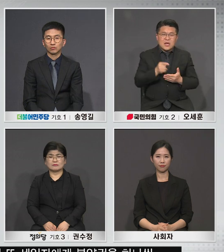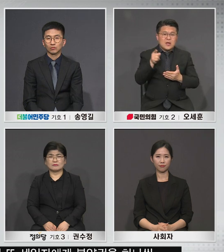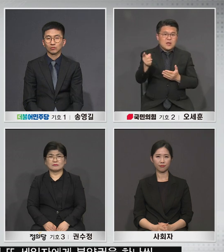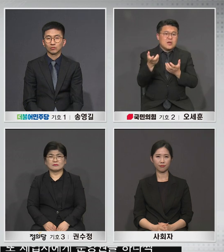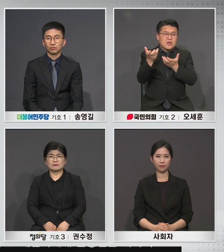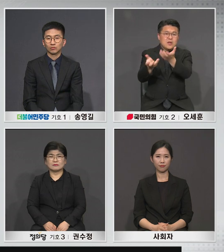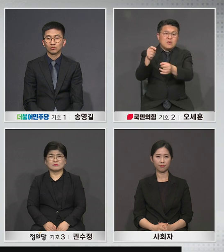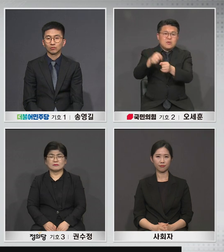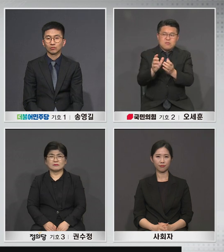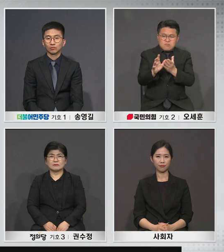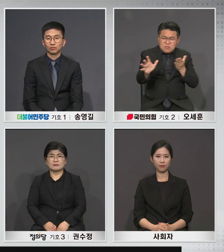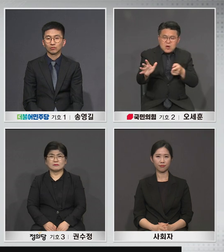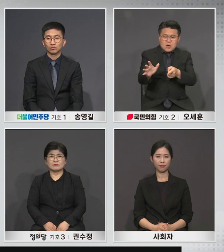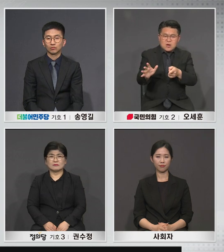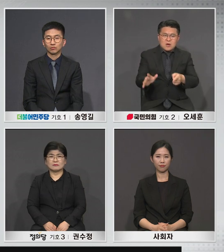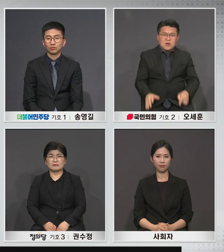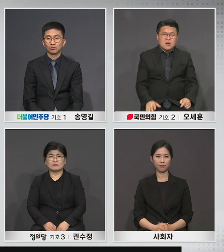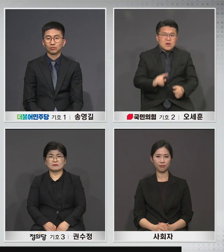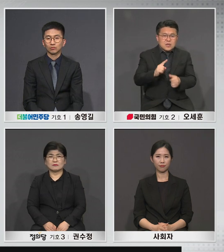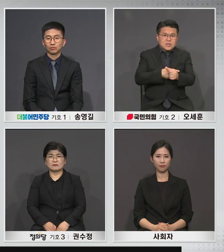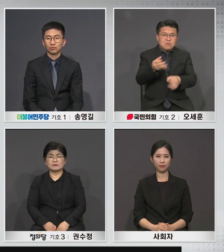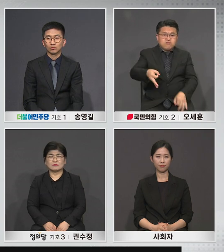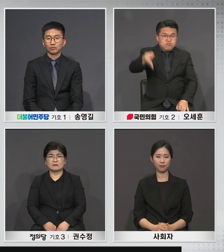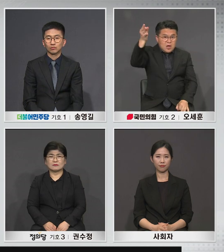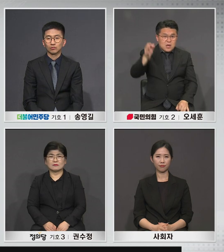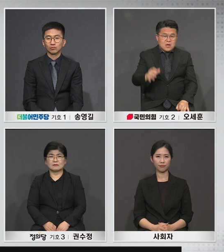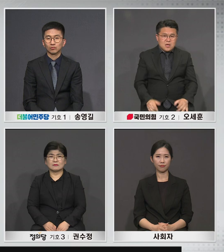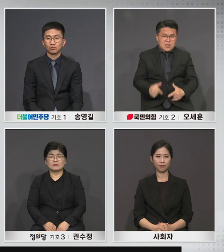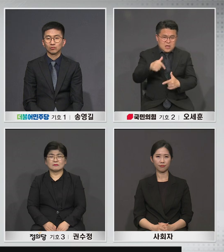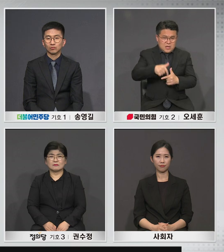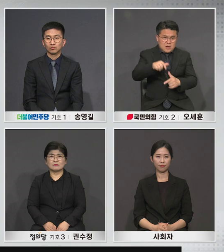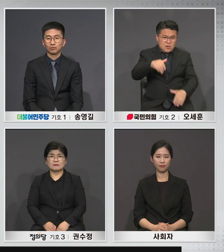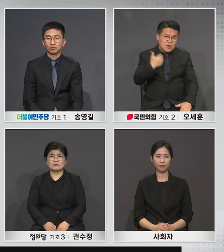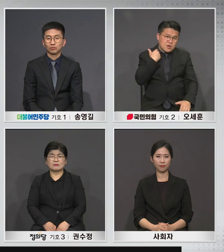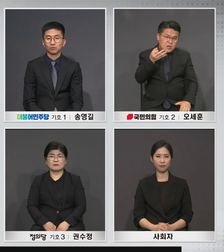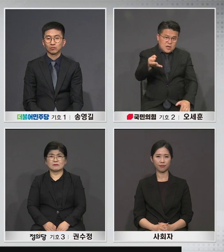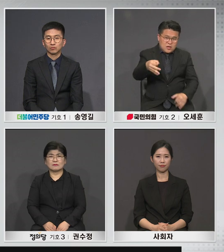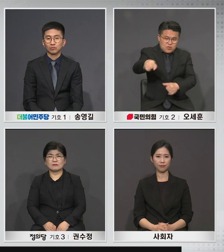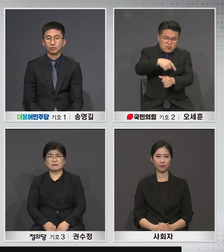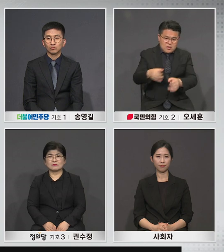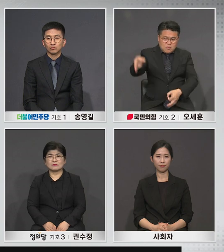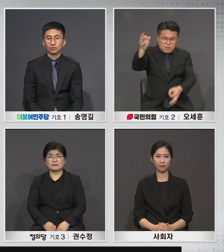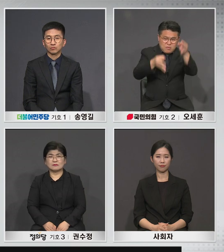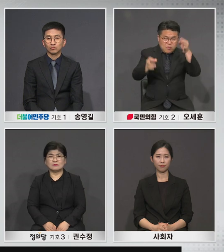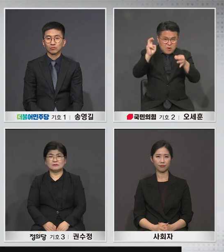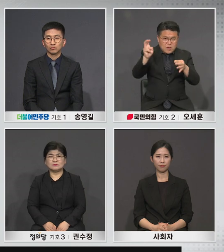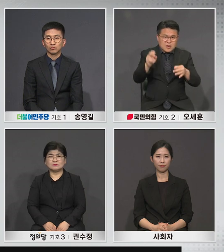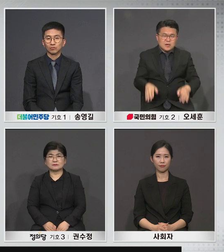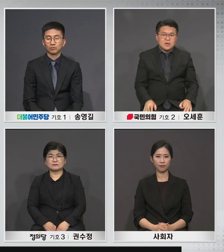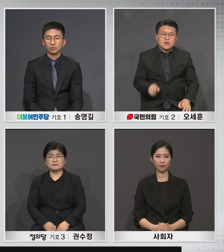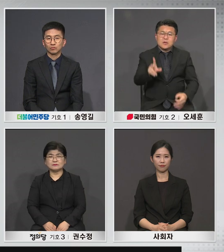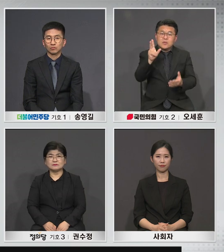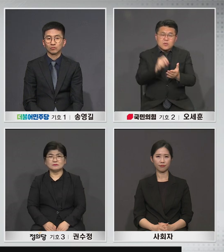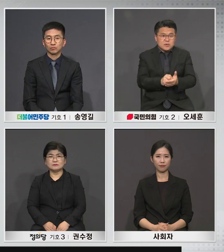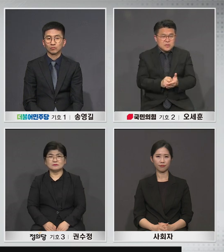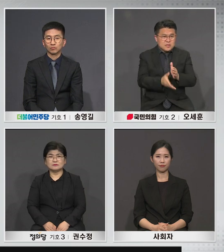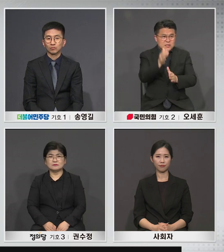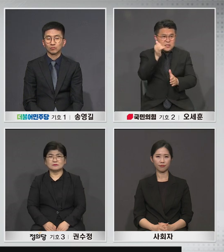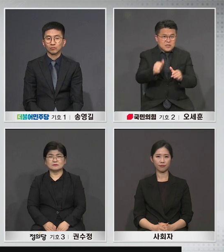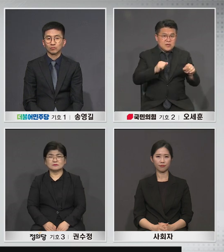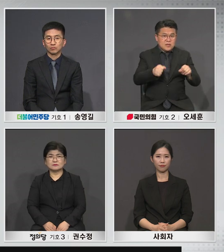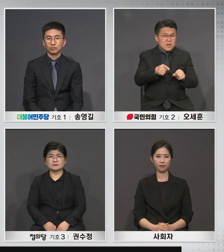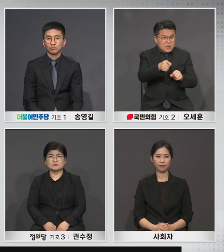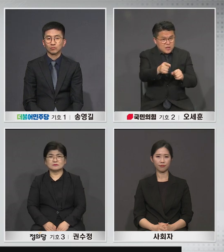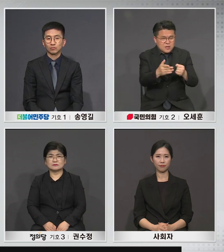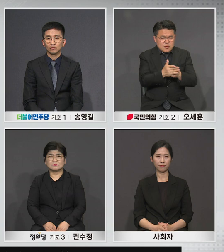있지 않겠습니까? 그러다 보면 그 가격도 오르고 아마 강남의 전셋값이 근처에 다 오를 텐데 이런 부작용을 시장직을 수행하셨기 때문에